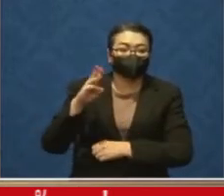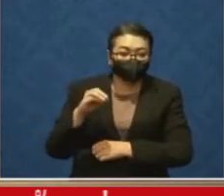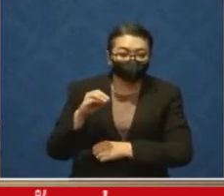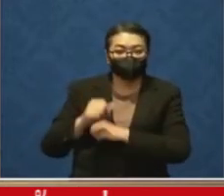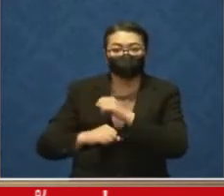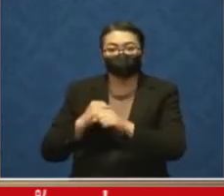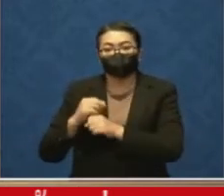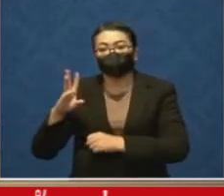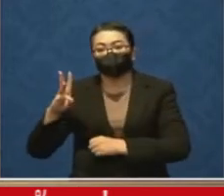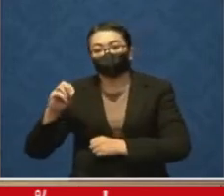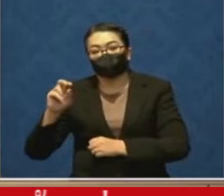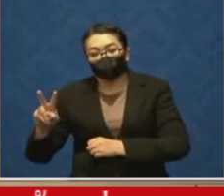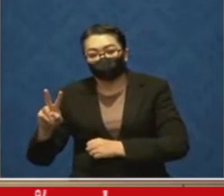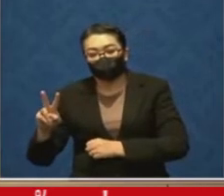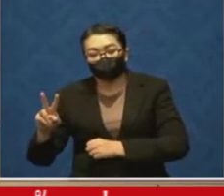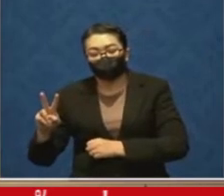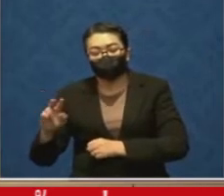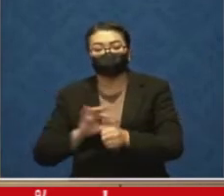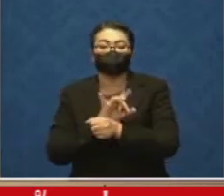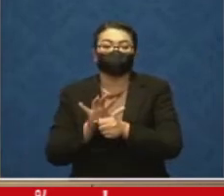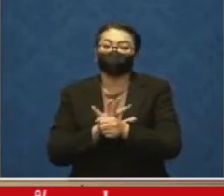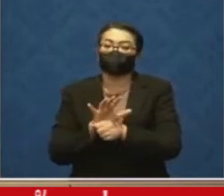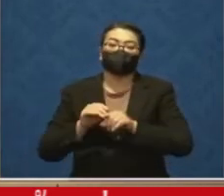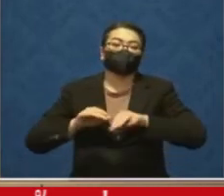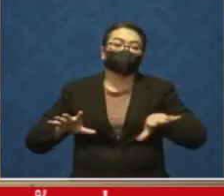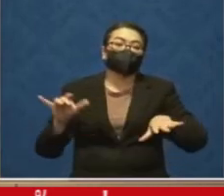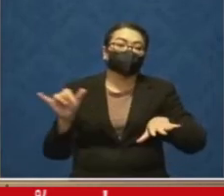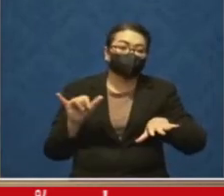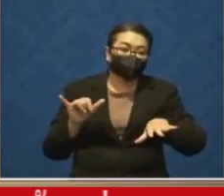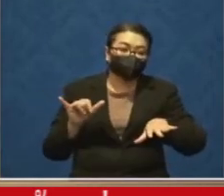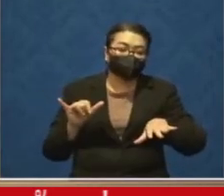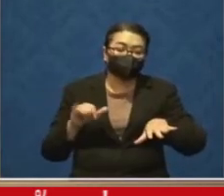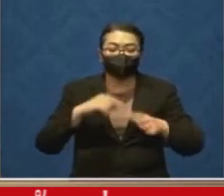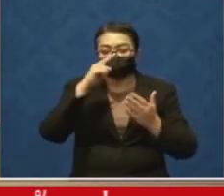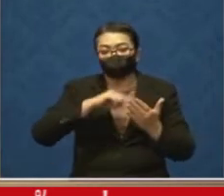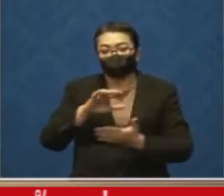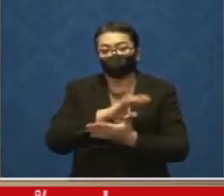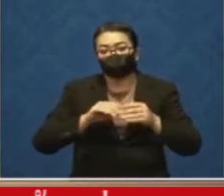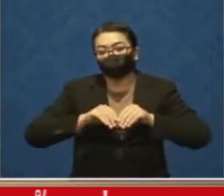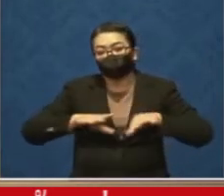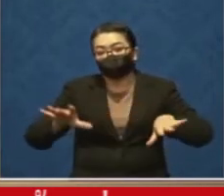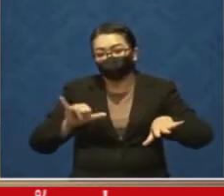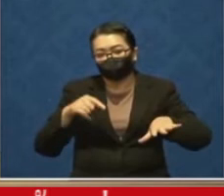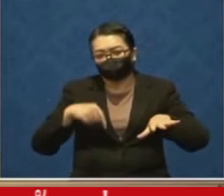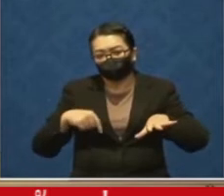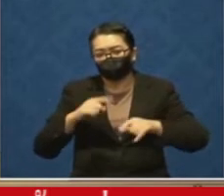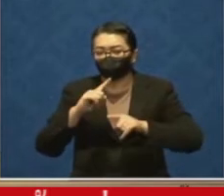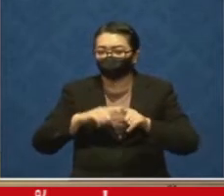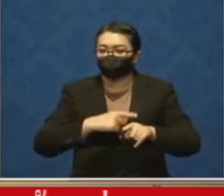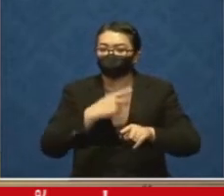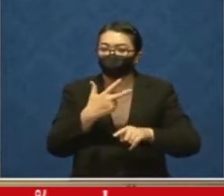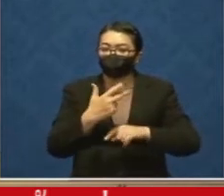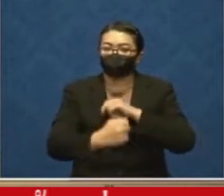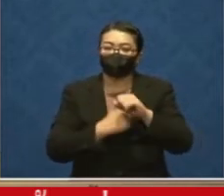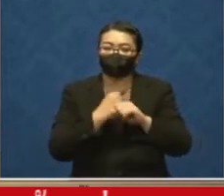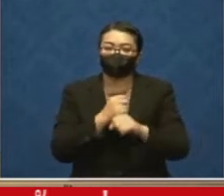62 มันยังไม่เกิดวกิจการโวิดและยังไม่มีการระบาดในประเทศไทยมัมาระบาดประเทศไทยเมื่เดือนม